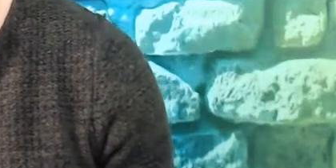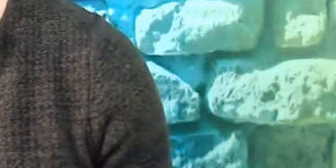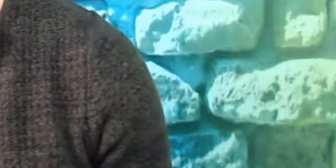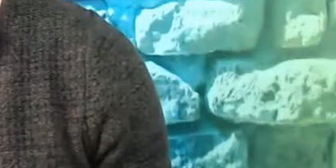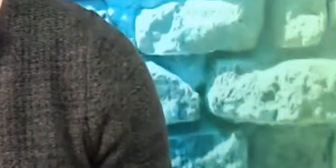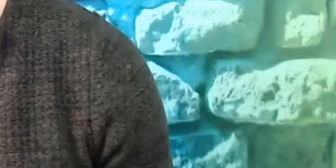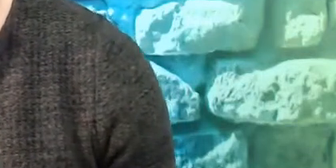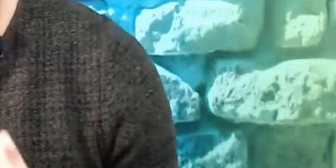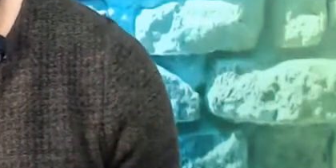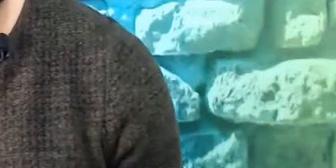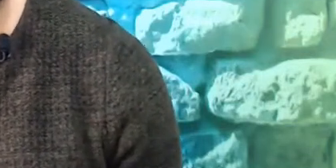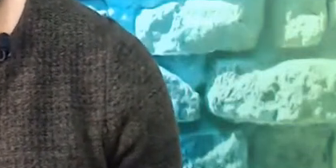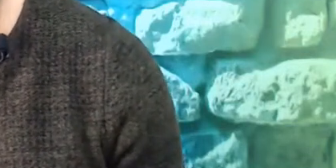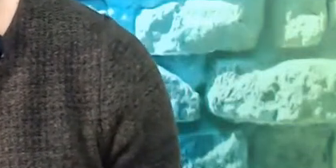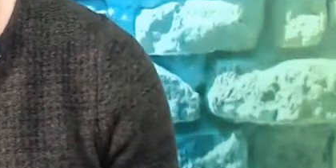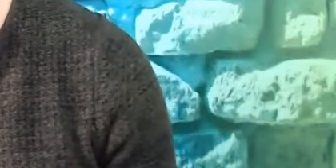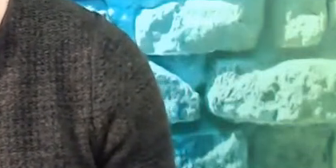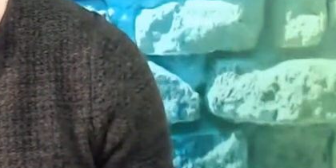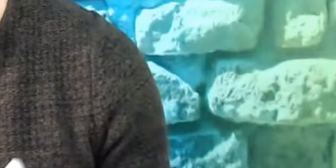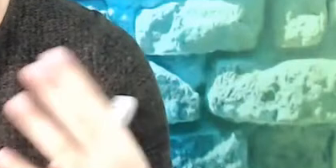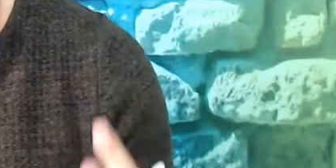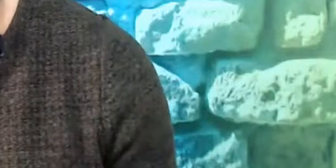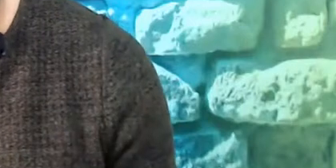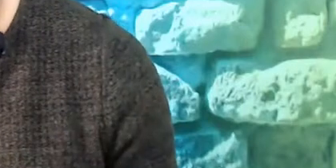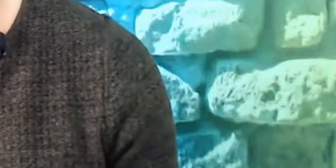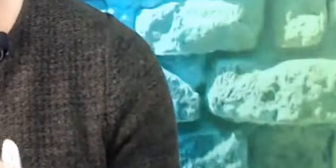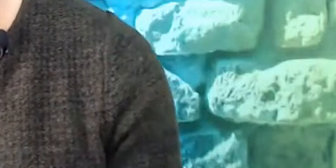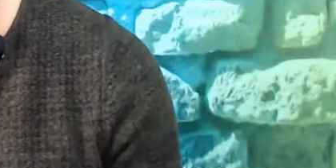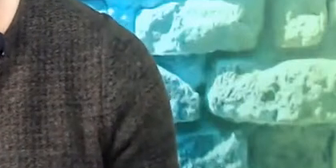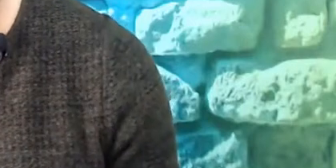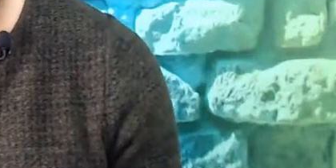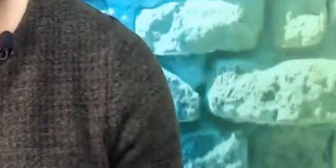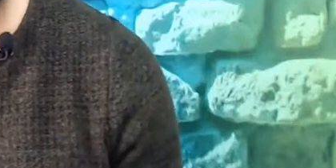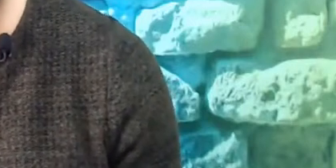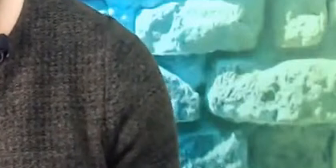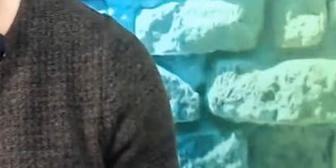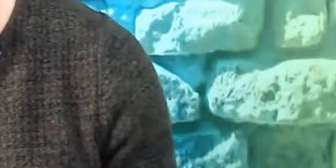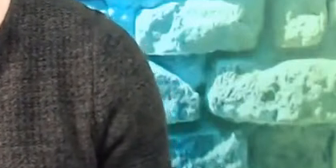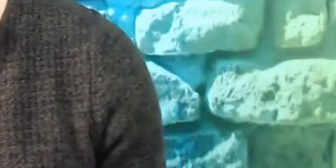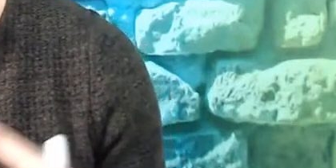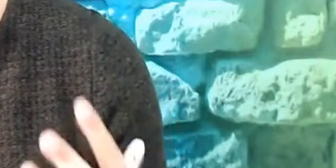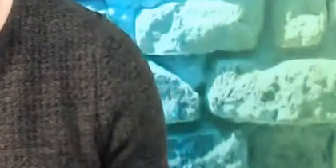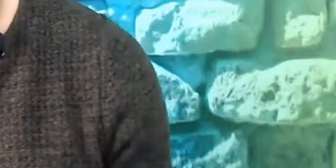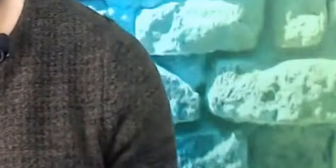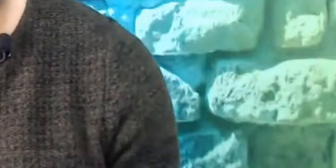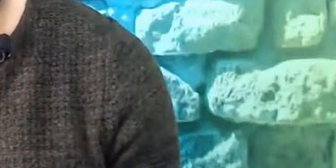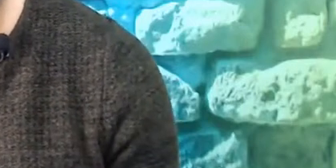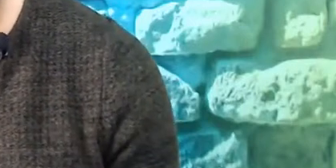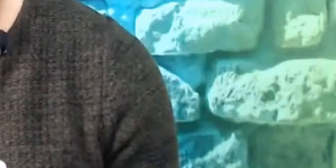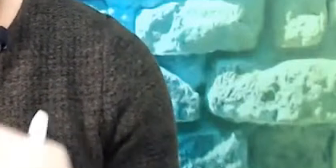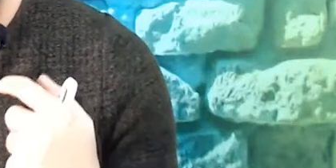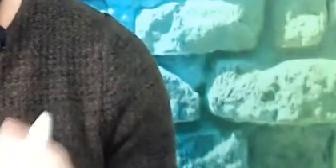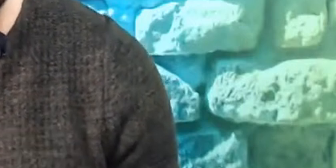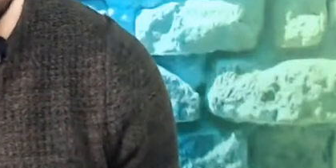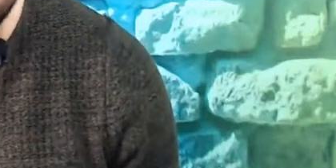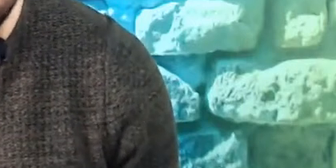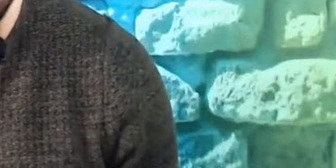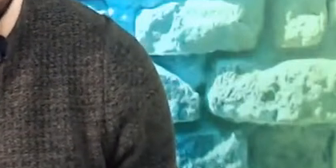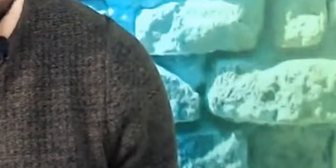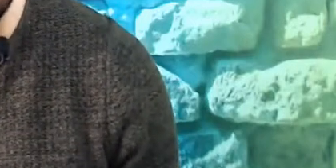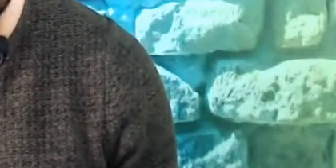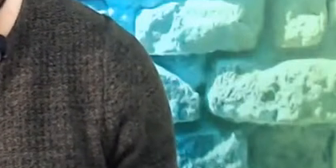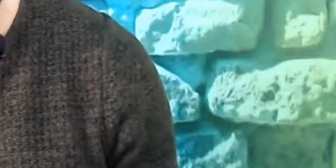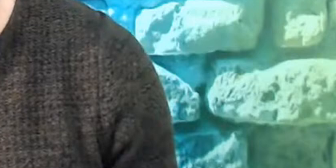düzenleyecek. Bizler de duruş haberi olarak hem Facebook'tan hem YouTube'dan bunu canlı bir şekilde